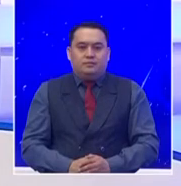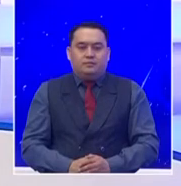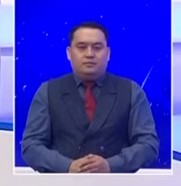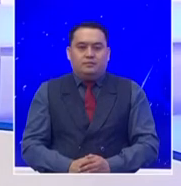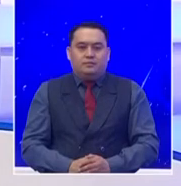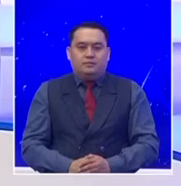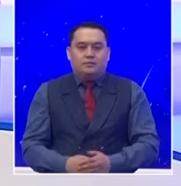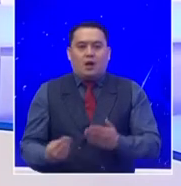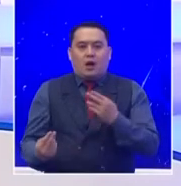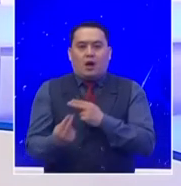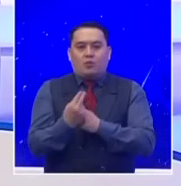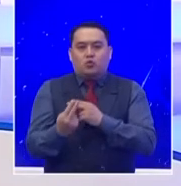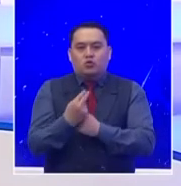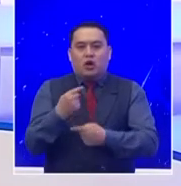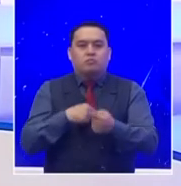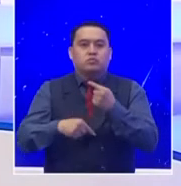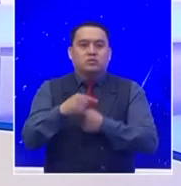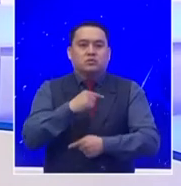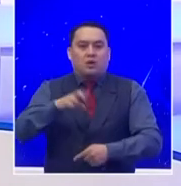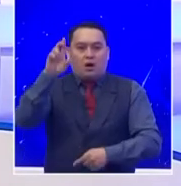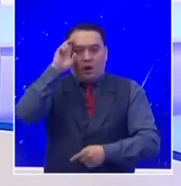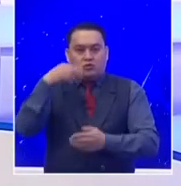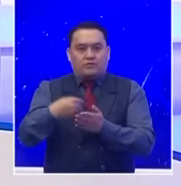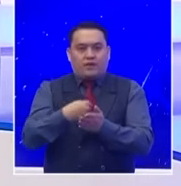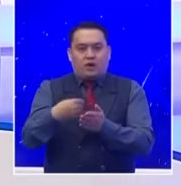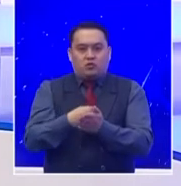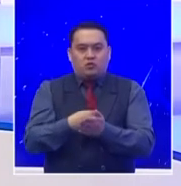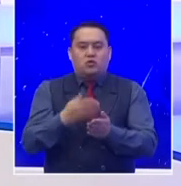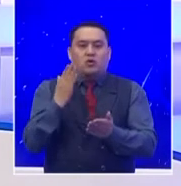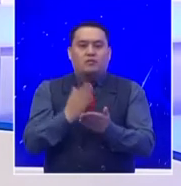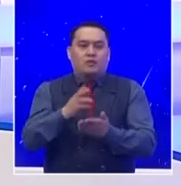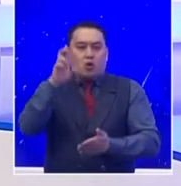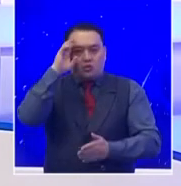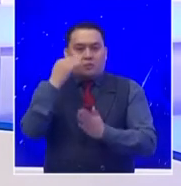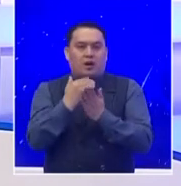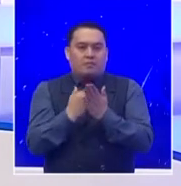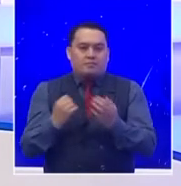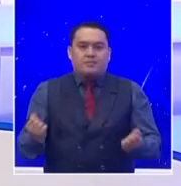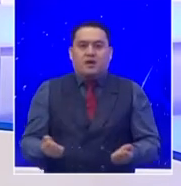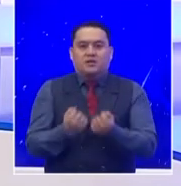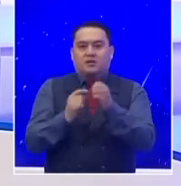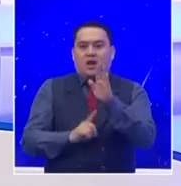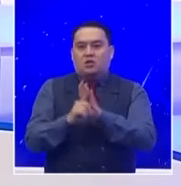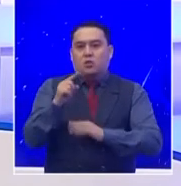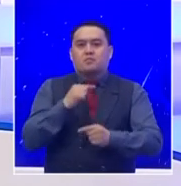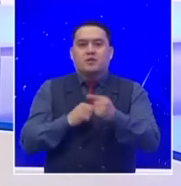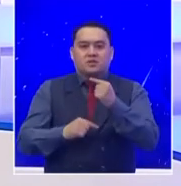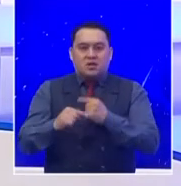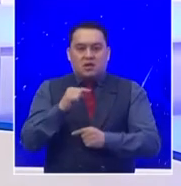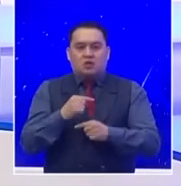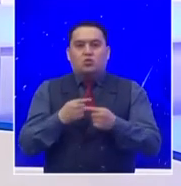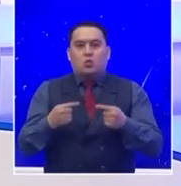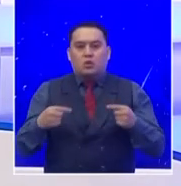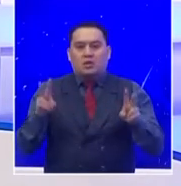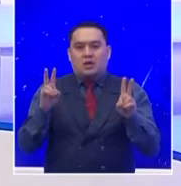Обучиться основам бизнеса, узнать о системе государственного финансирования и существующих государственных программах поддержки начинающих предпринимателей – эти и